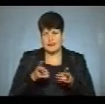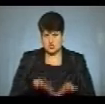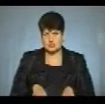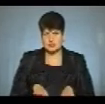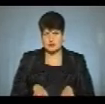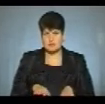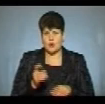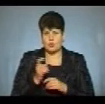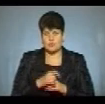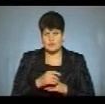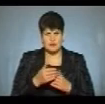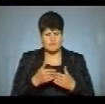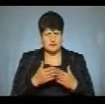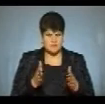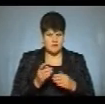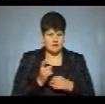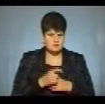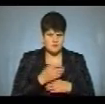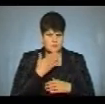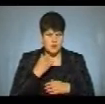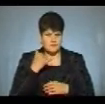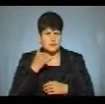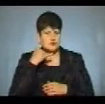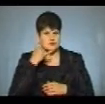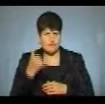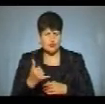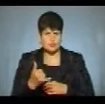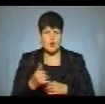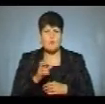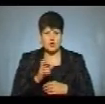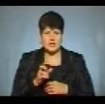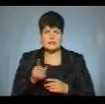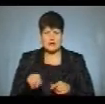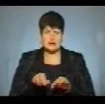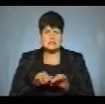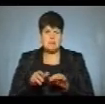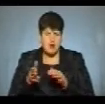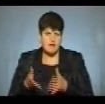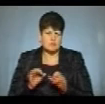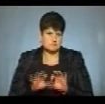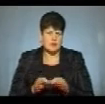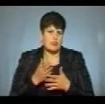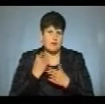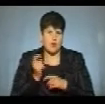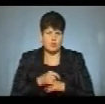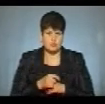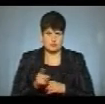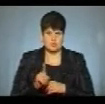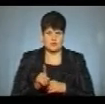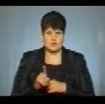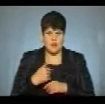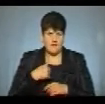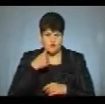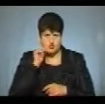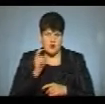а кулатка в буді, відкриваю буду, нема кулатки. Дзвоню до напарника, кажу, Богдане, така справа, кажу, нема кулатки. Він каже, та ти що, каже, я